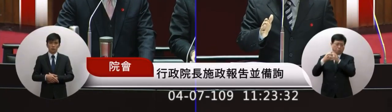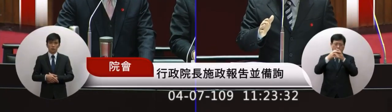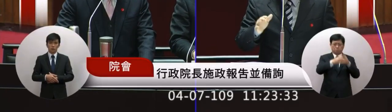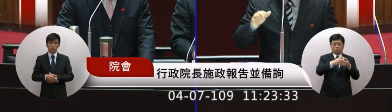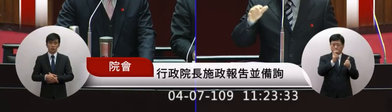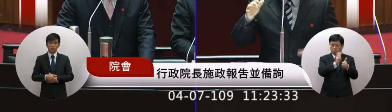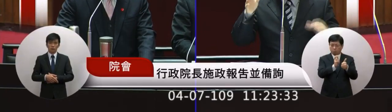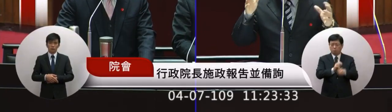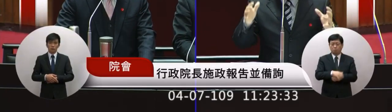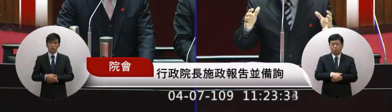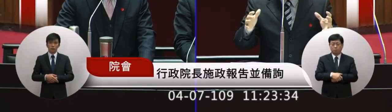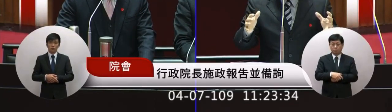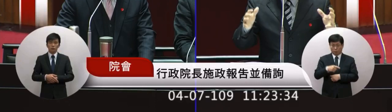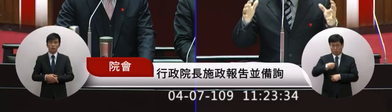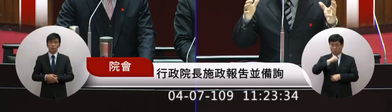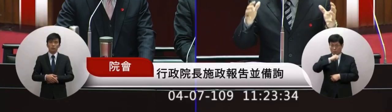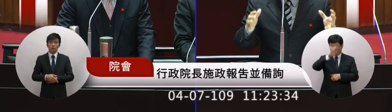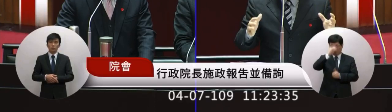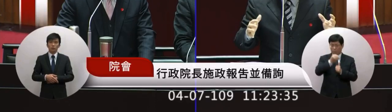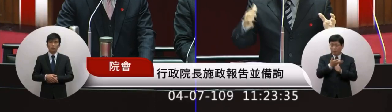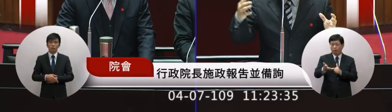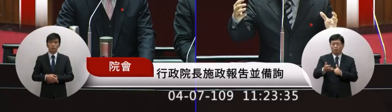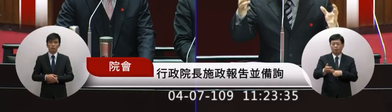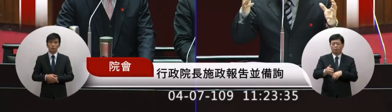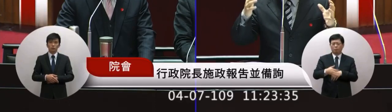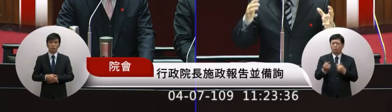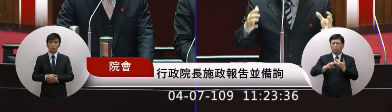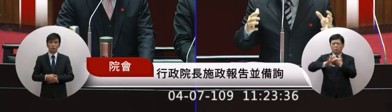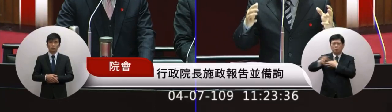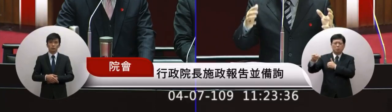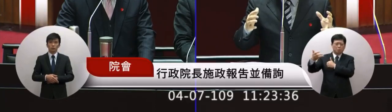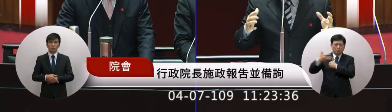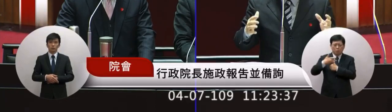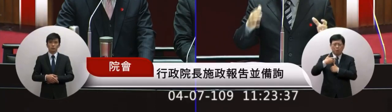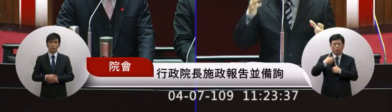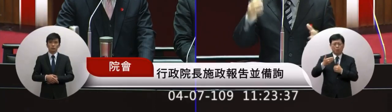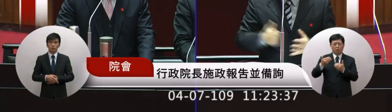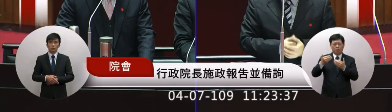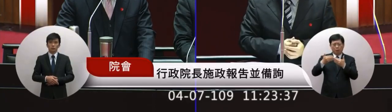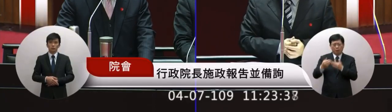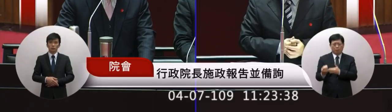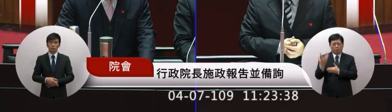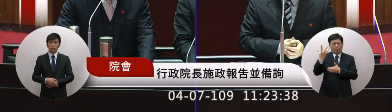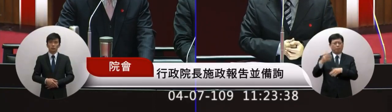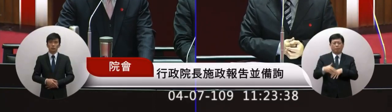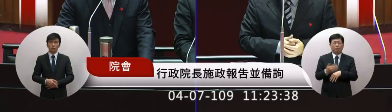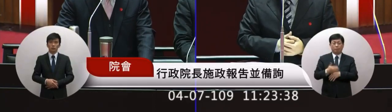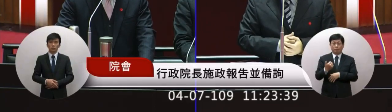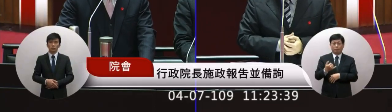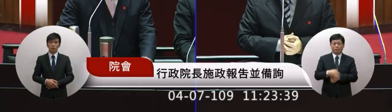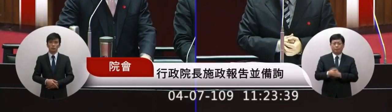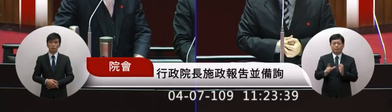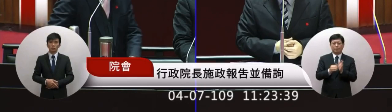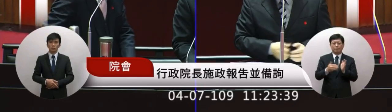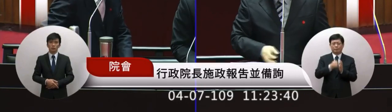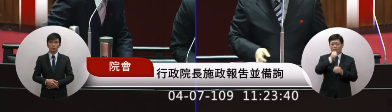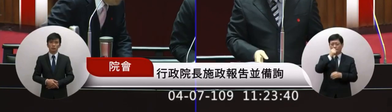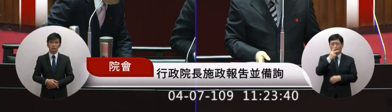式，然后让台湾的疫情不会用境外一路的确诊案例持续的升高，好不好？